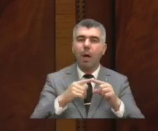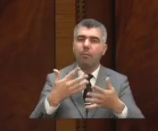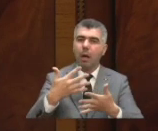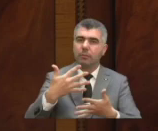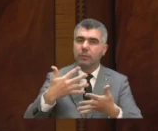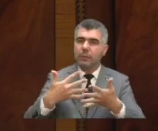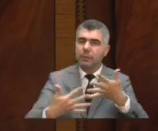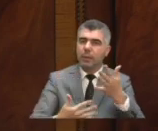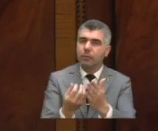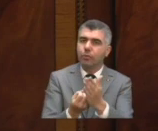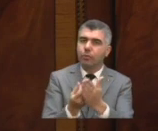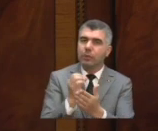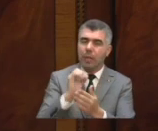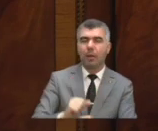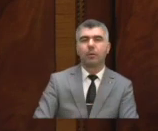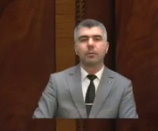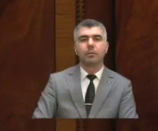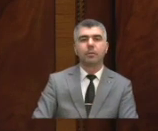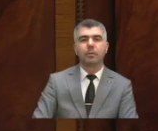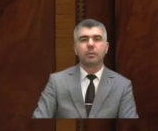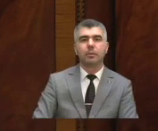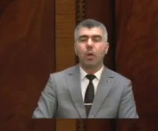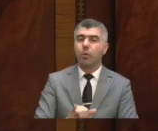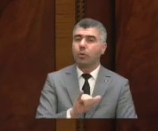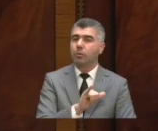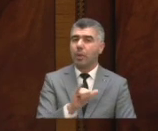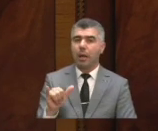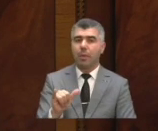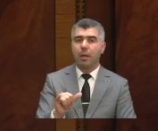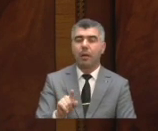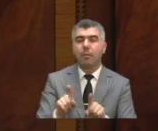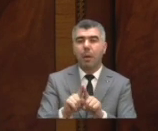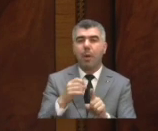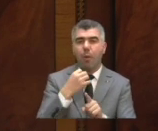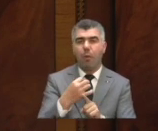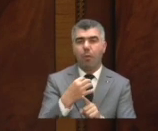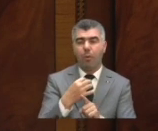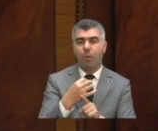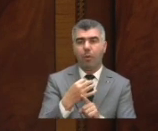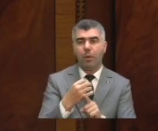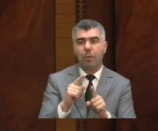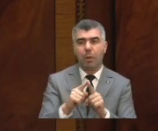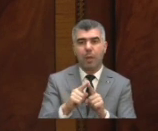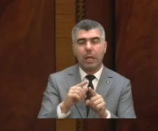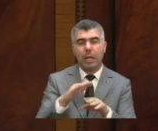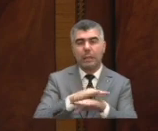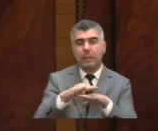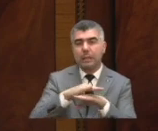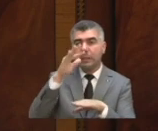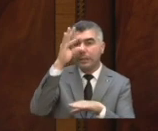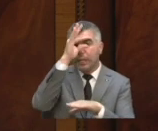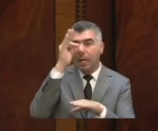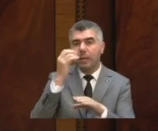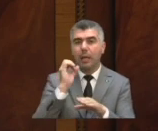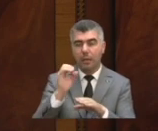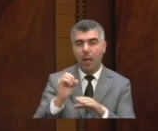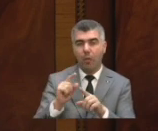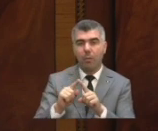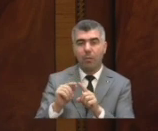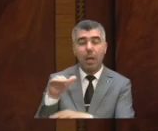العرض كما انه لا يمكن اغفال المستوى الجيوسياسي اذ لازالت وحدتنا